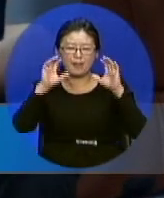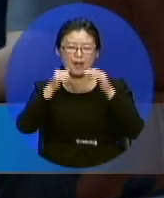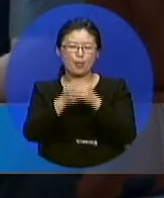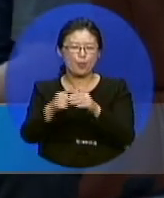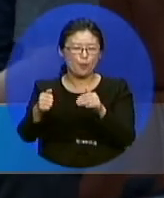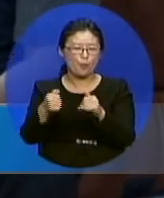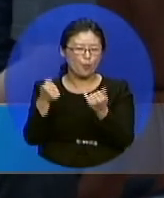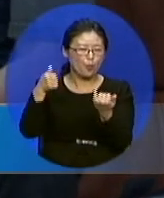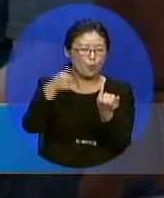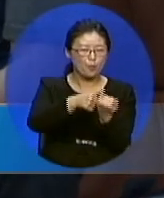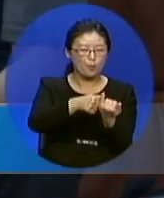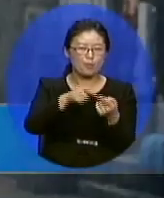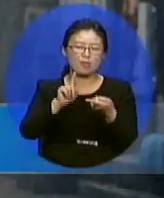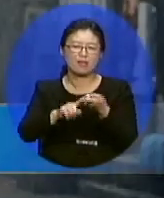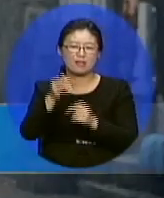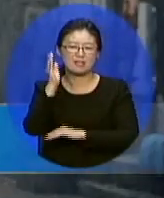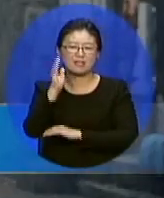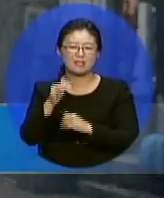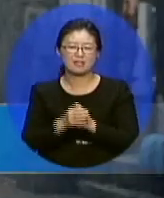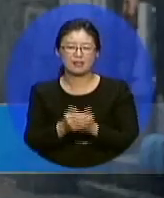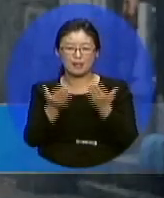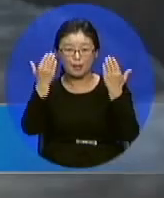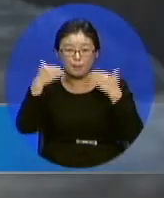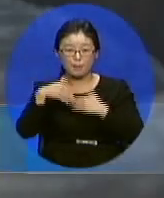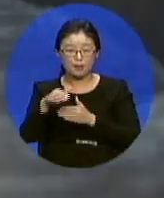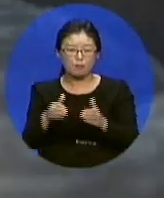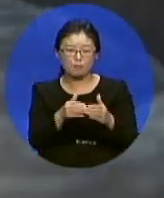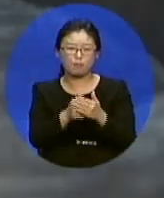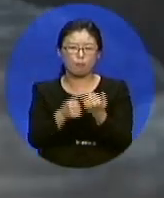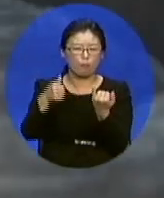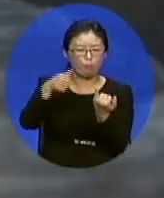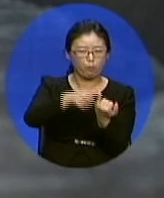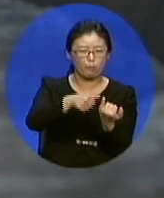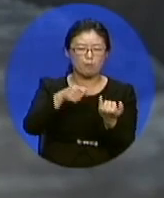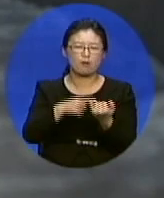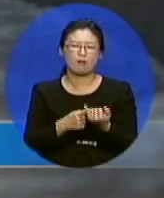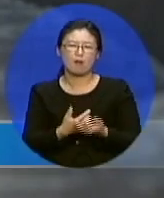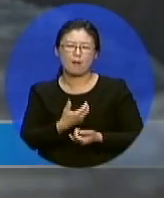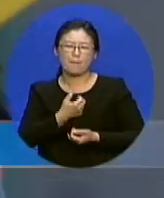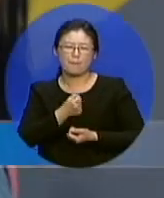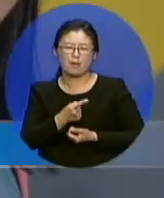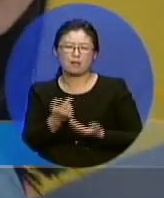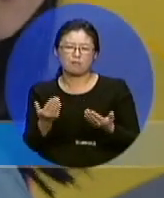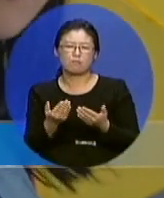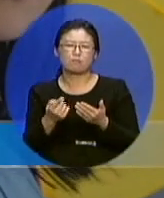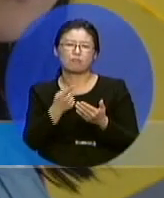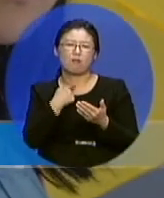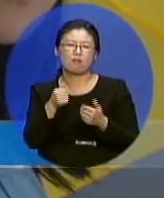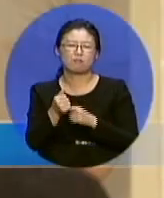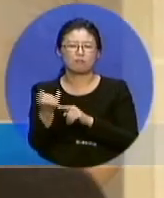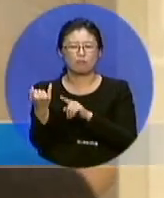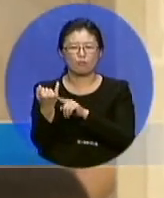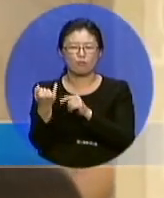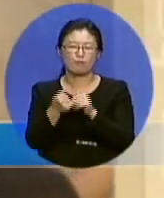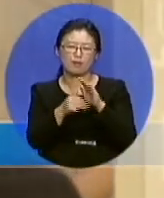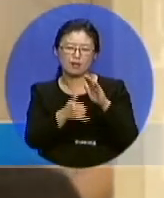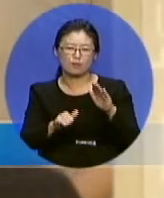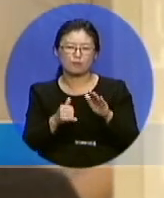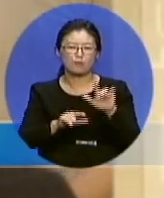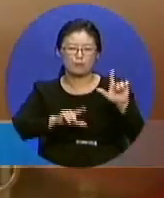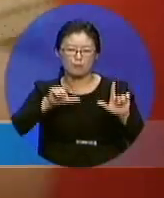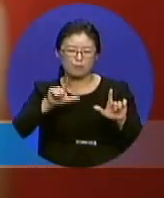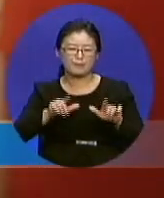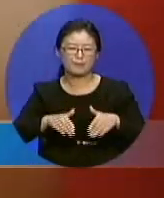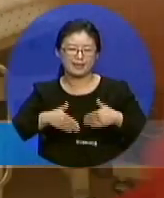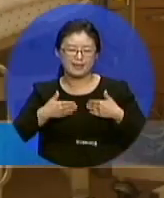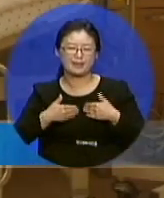이야기를 풀어냈는데요. 등굣길에 성폭행이라는 끔찍한 사건을 겪은 소녀 소원과 가족들의 모습을 따뜻한